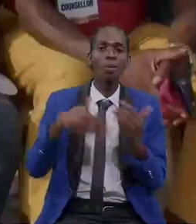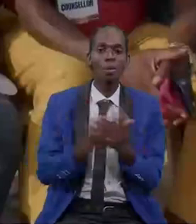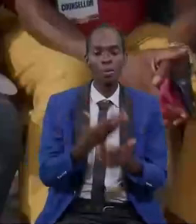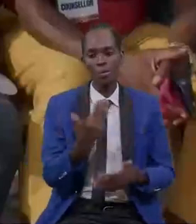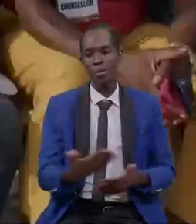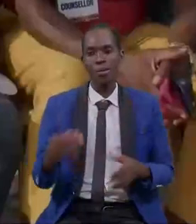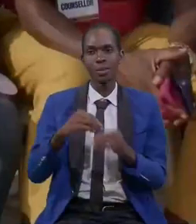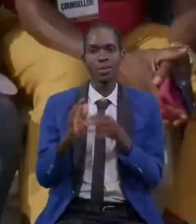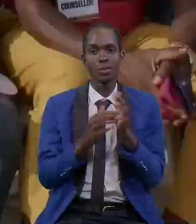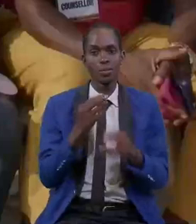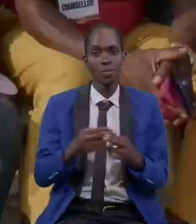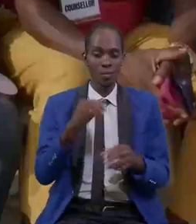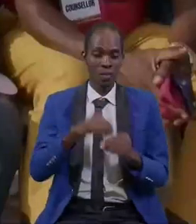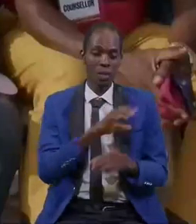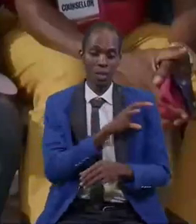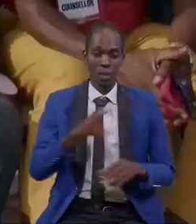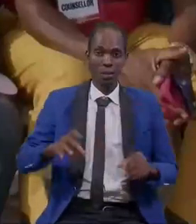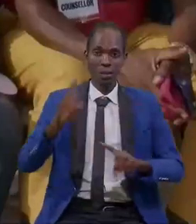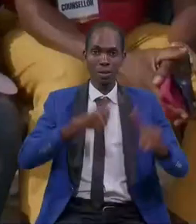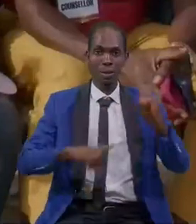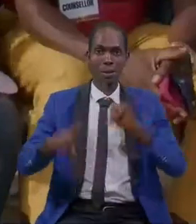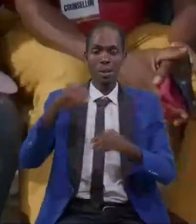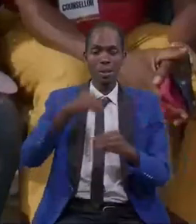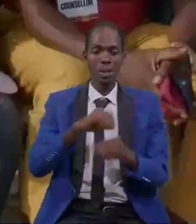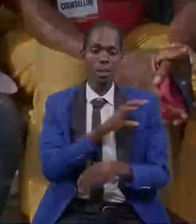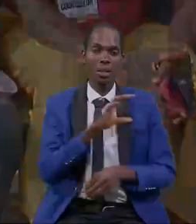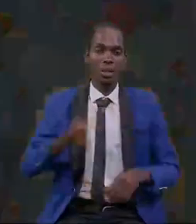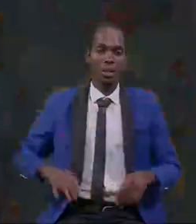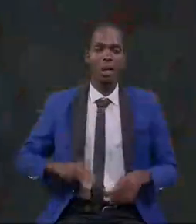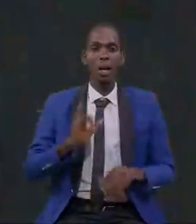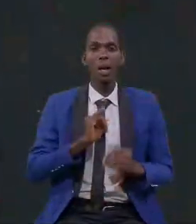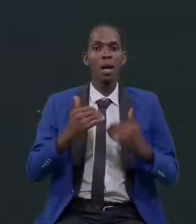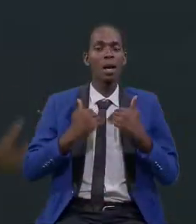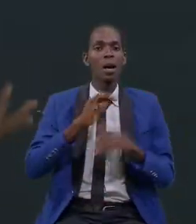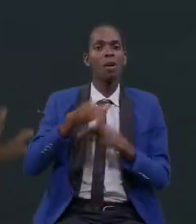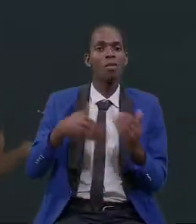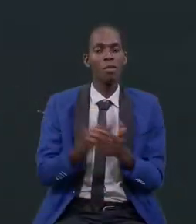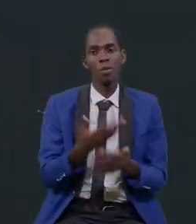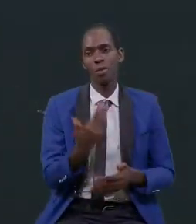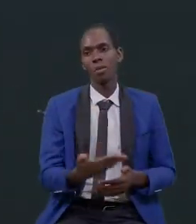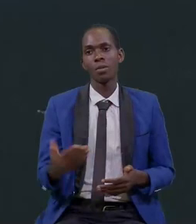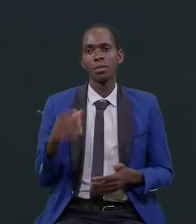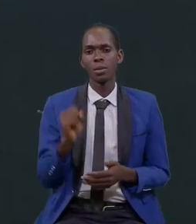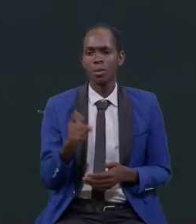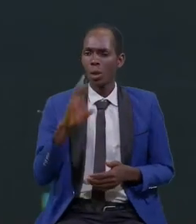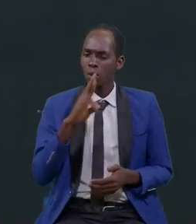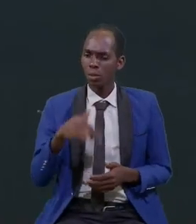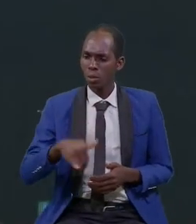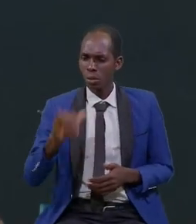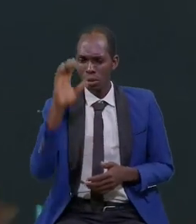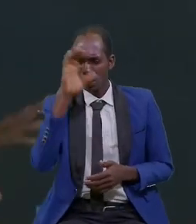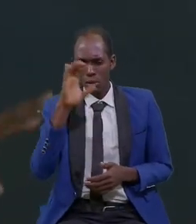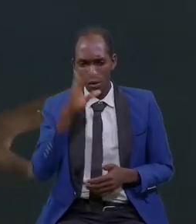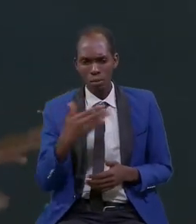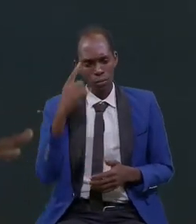en Christ. J'ai toutes choses. Tu ne cherches plus rien. Tu ne pries